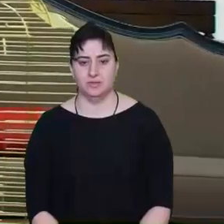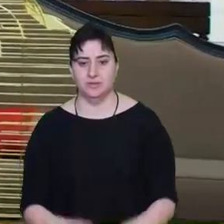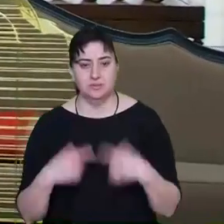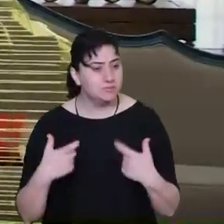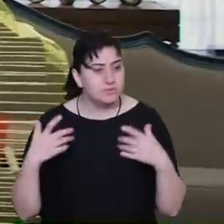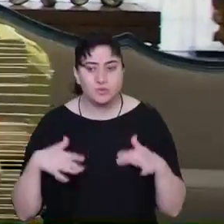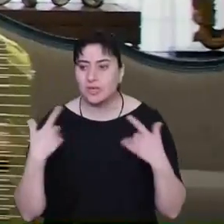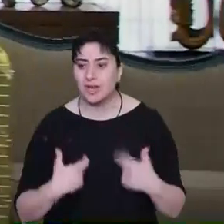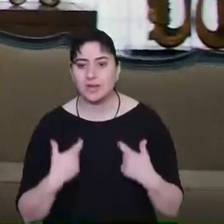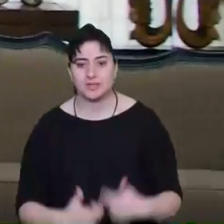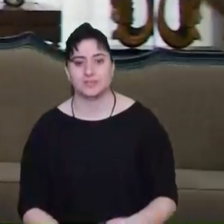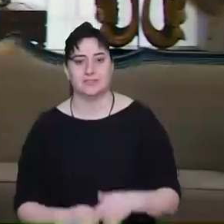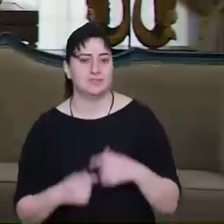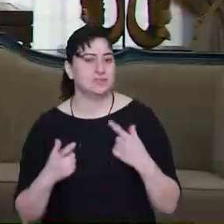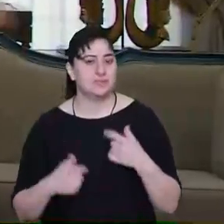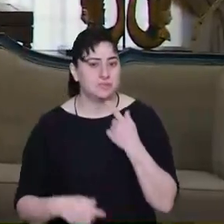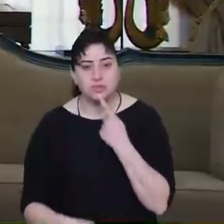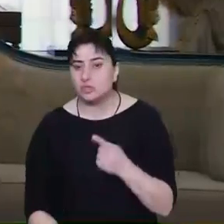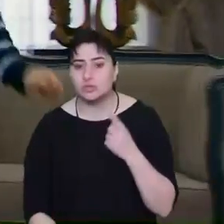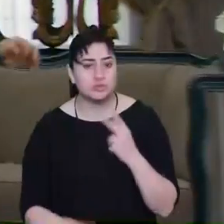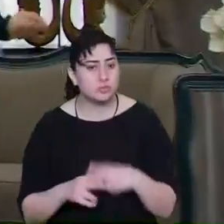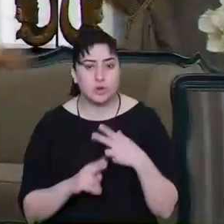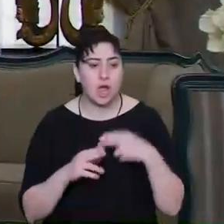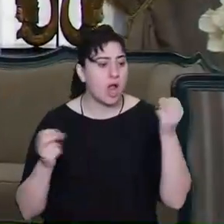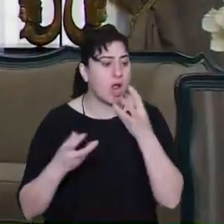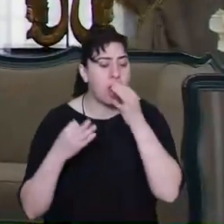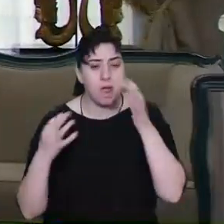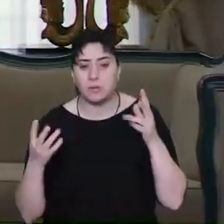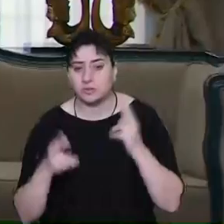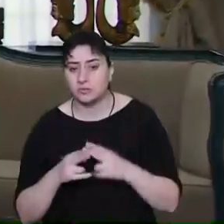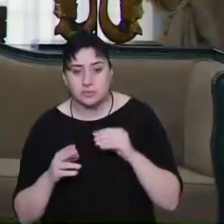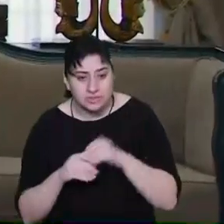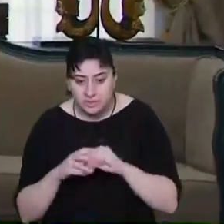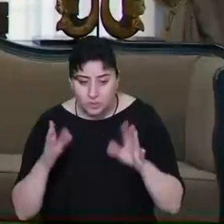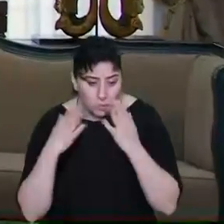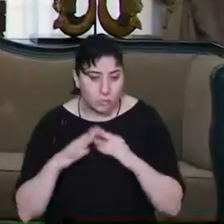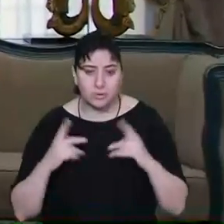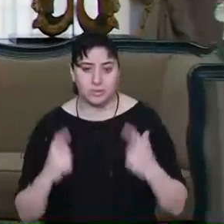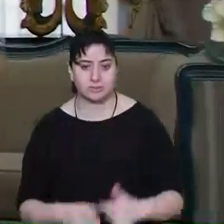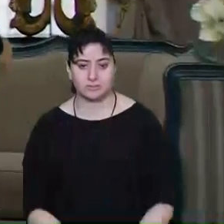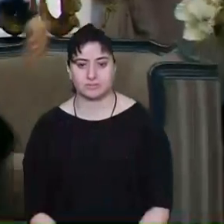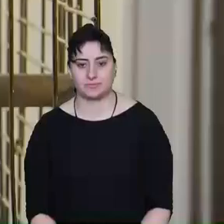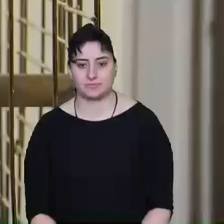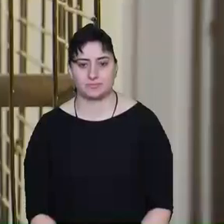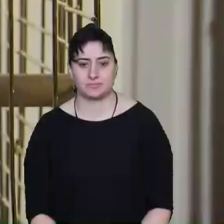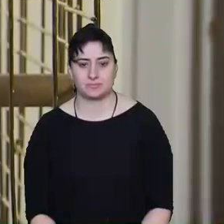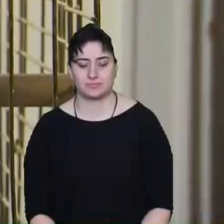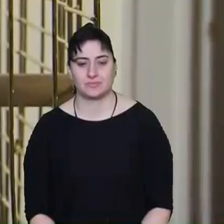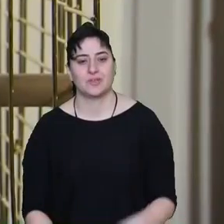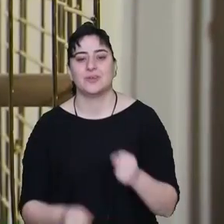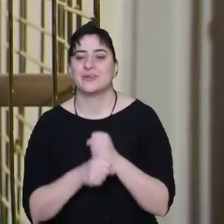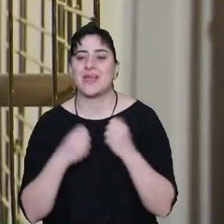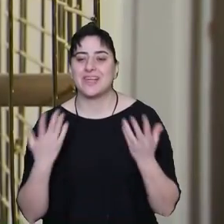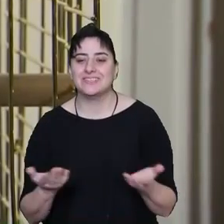Nereye gitti kuş? Kemal Bey ben öldür alarm diyorum Mehmet. Abi dur. İçine bir bağla vurayım ne selam de diyorum.